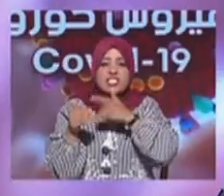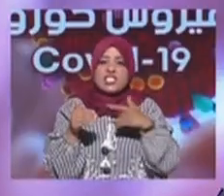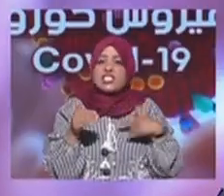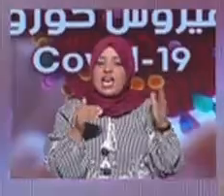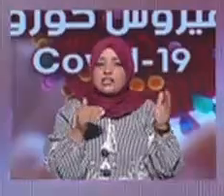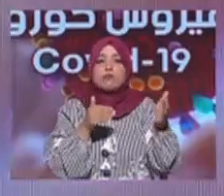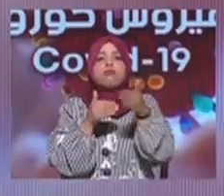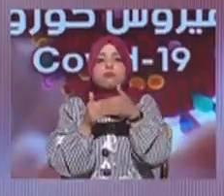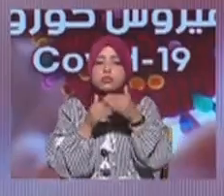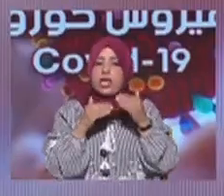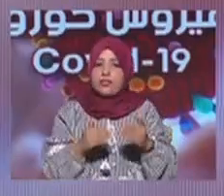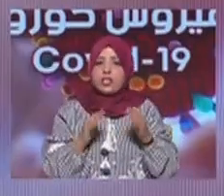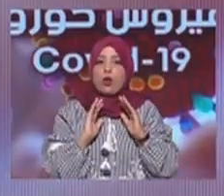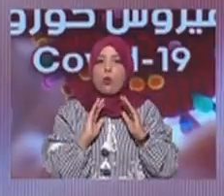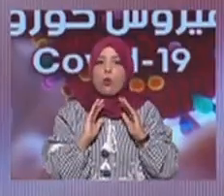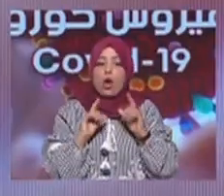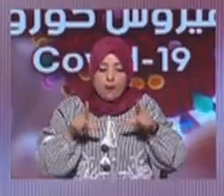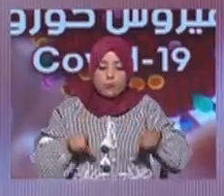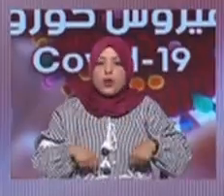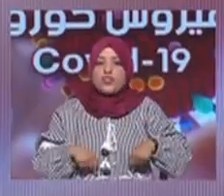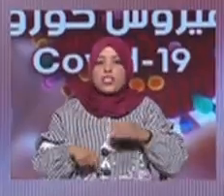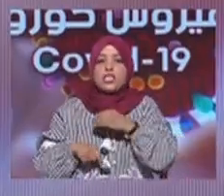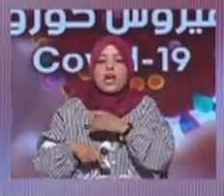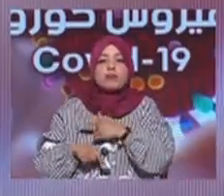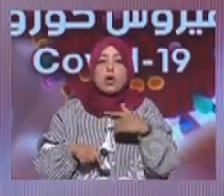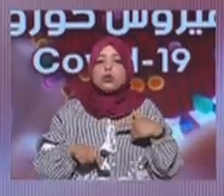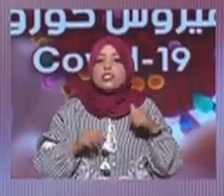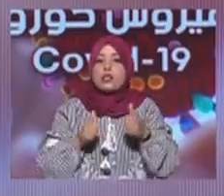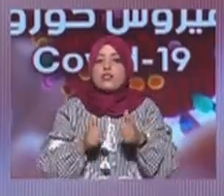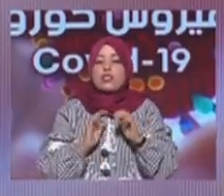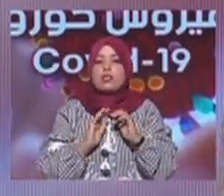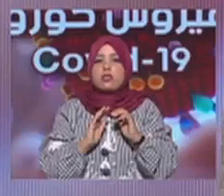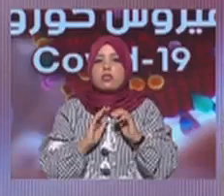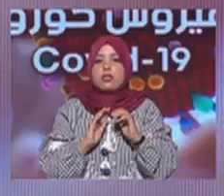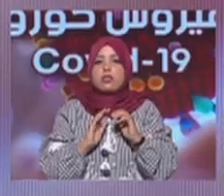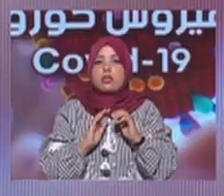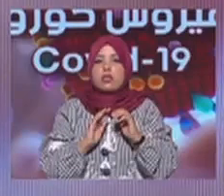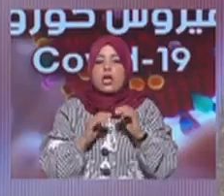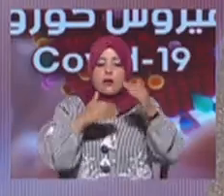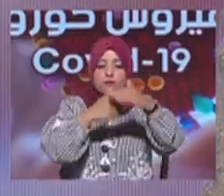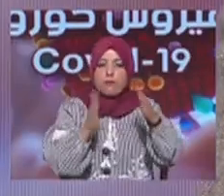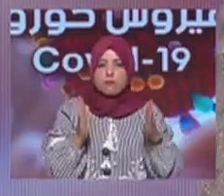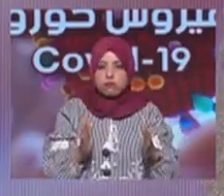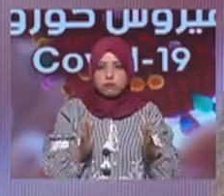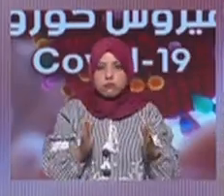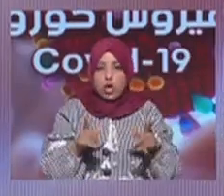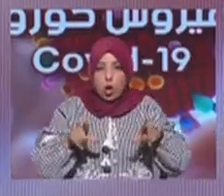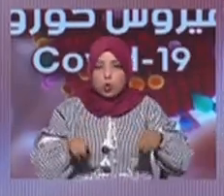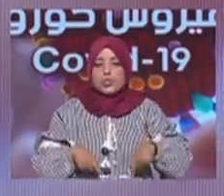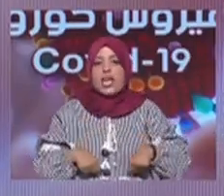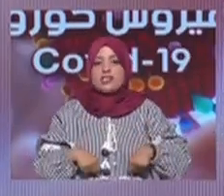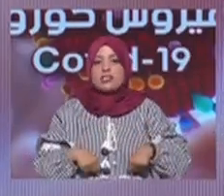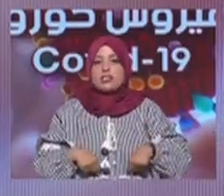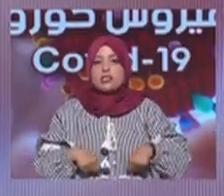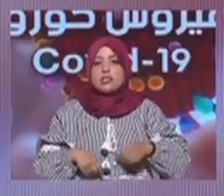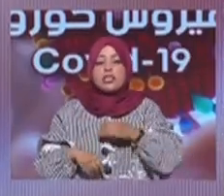موجود العاجل الصحي اللي وضعته وزارة الصحة، هما الأماكن نتاع العاجل الصحي الذاتي اللي هما مؤمنين وكيف كيف تم مراقبتهم